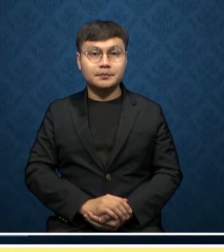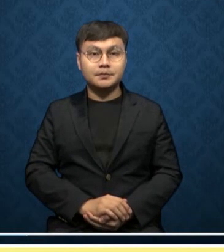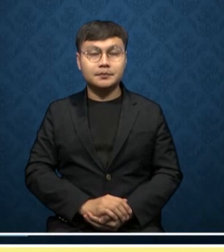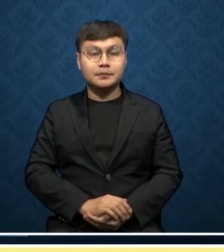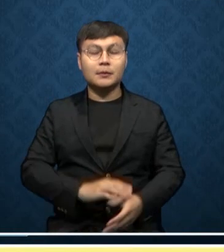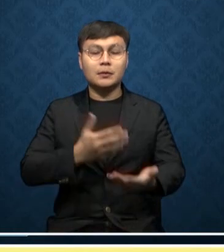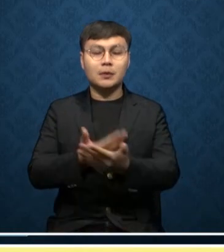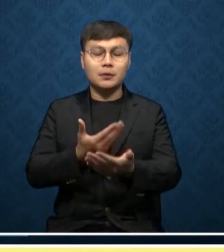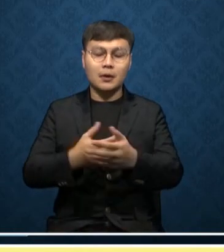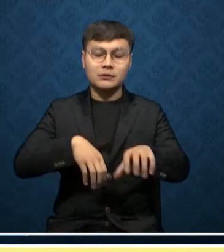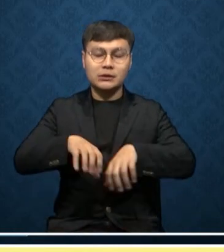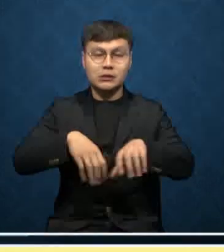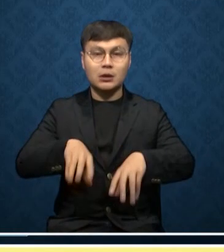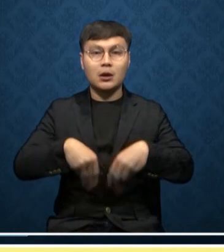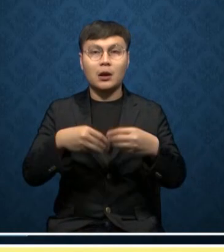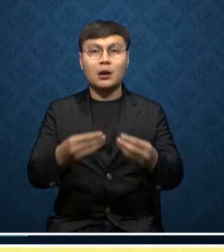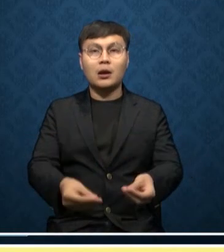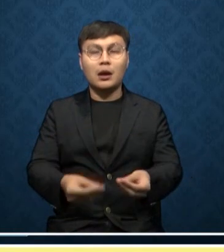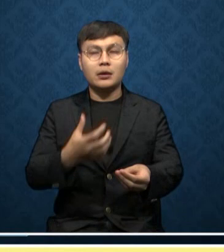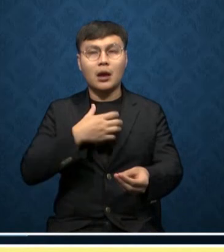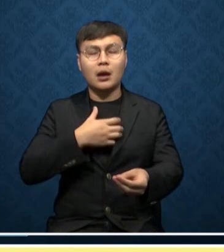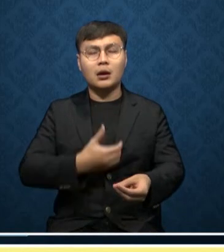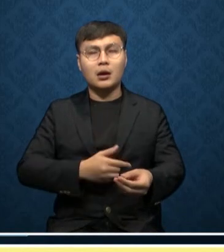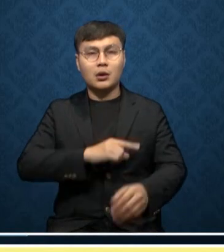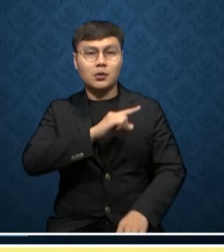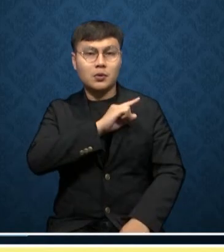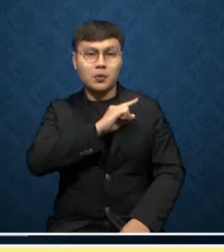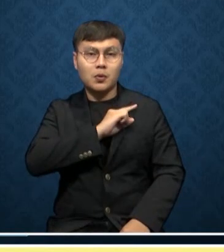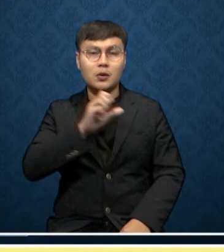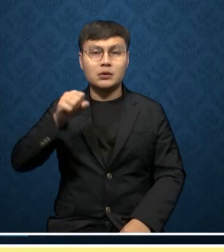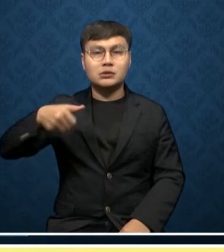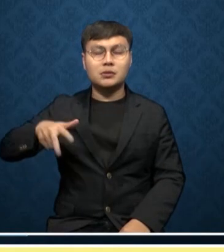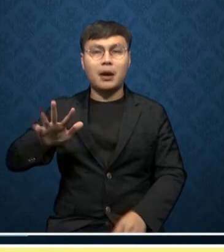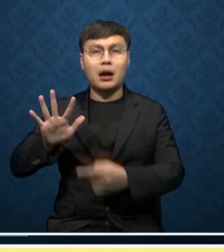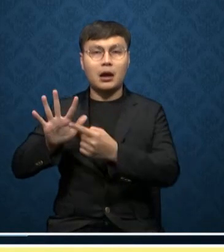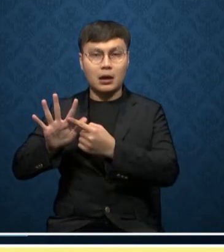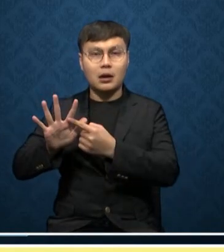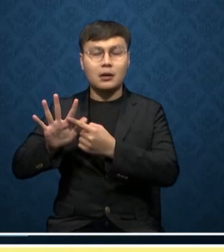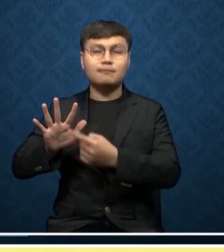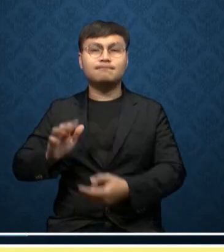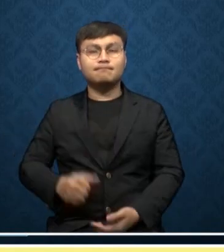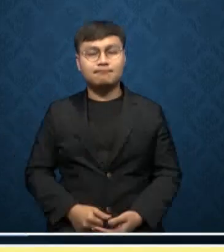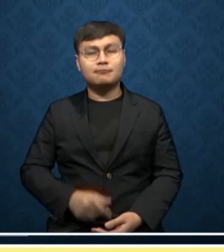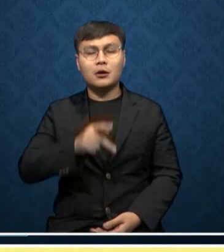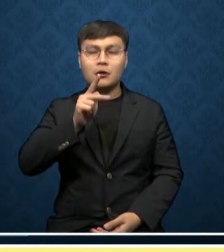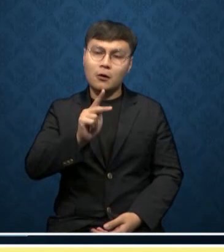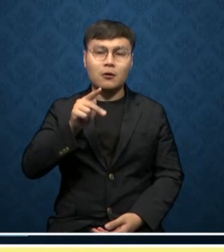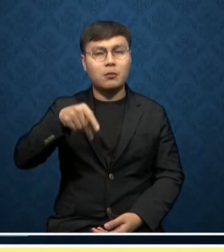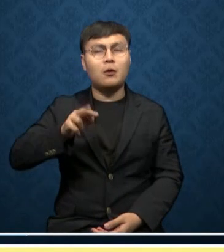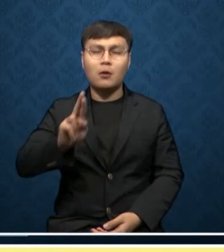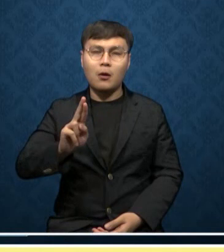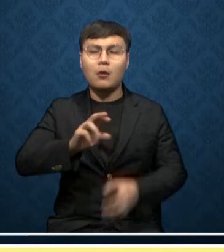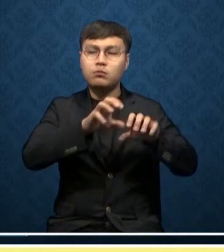จัดสารนประมาณนะครับผมอยากให้หน่วยที่เกี่ยวข้องก็คือสภาพัฒสำนักมมาแล้วก็กพรหรือหน่วยที่เกี่ยว